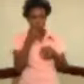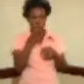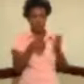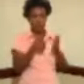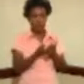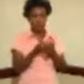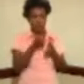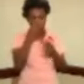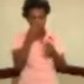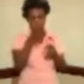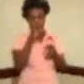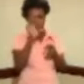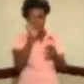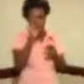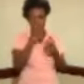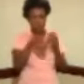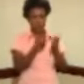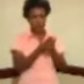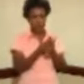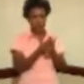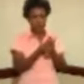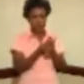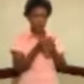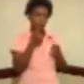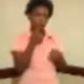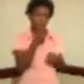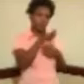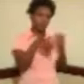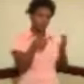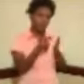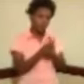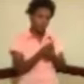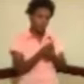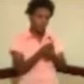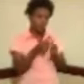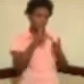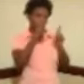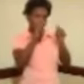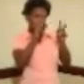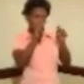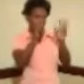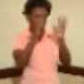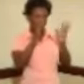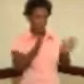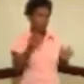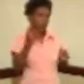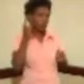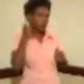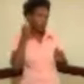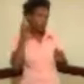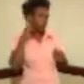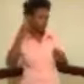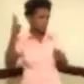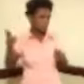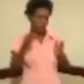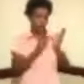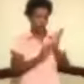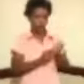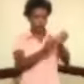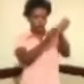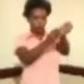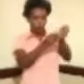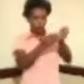un climat de sérénité. M'a dit tout téléspectateurs, auditeurs qui suivent des bassards,